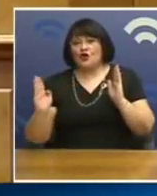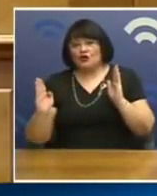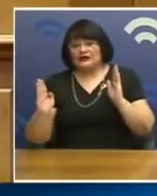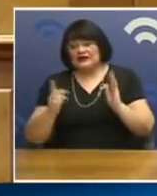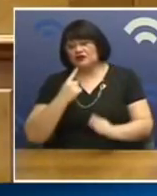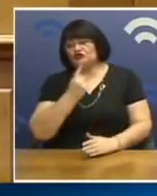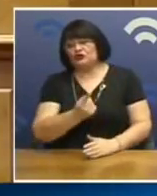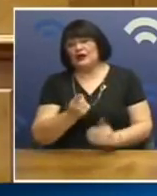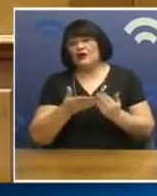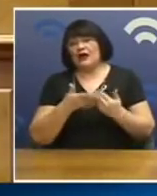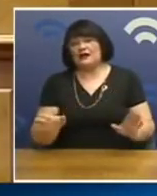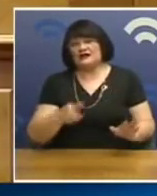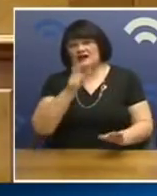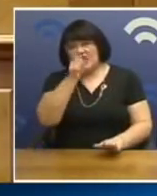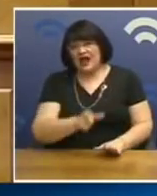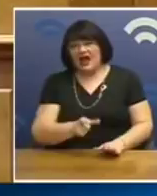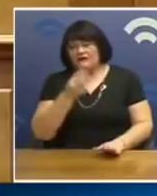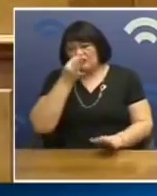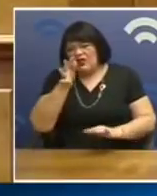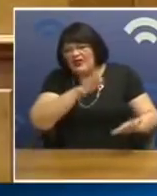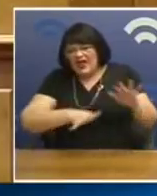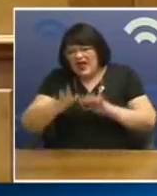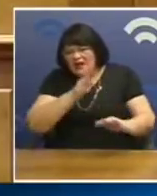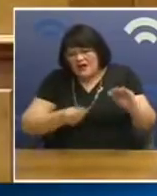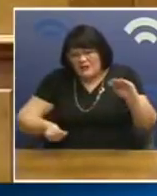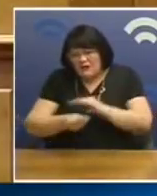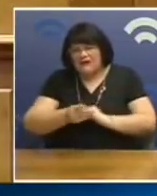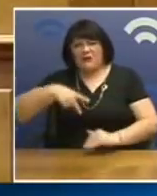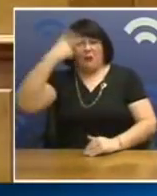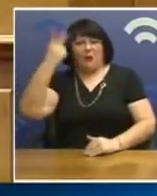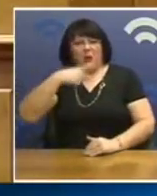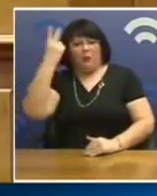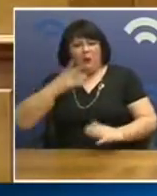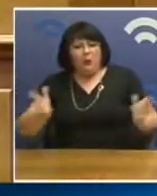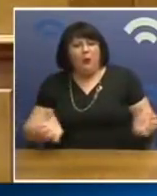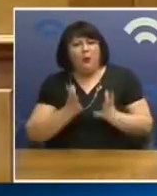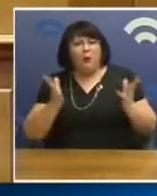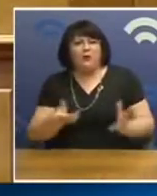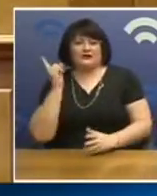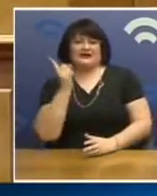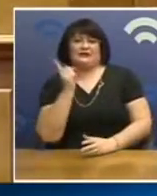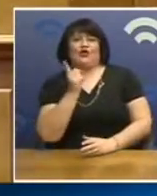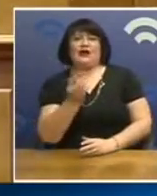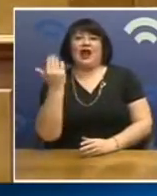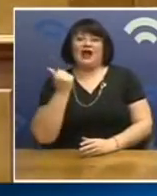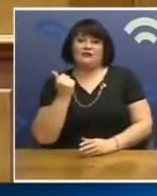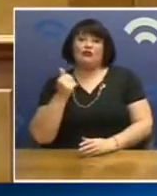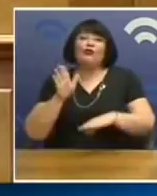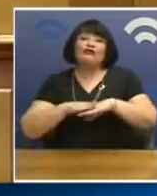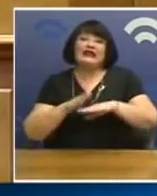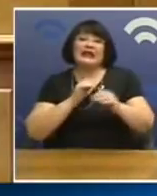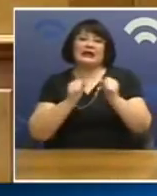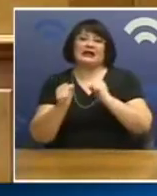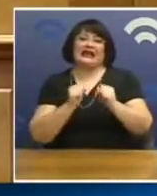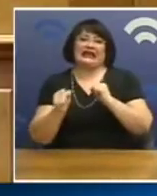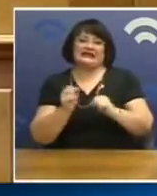ευθέως ότι αυτό είναι επιστροφή στη διαπλοκή, στην ασίδωτη διαφθορά και στην ατιμορρησία που μας οδήγησε στην κρίση. Και